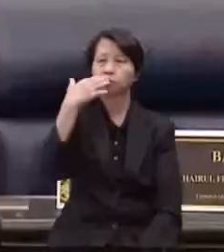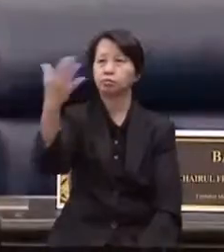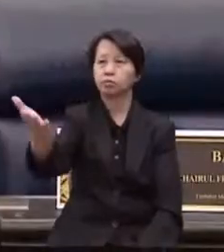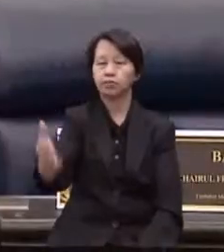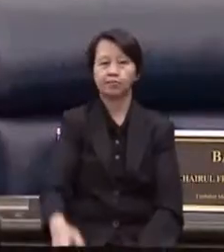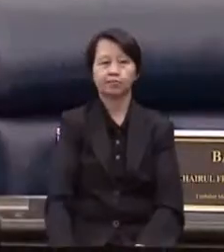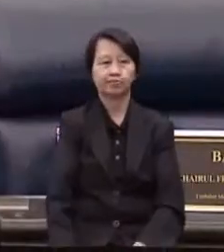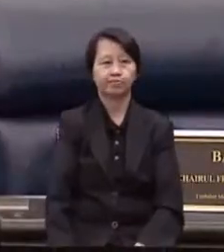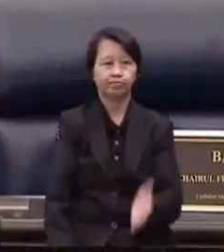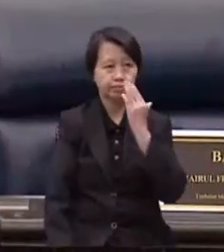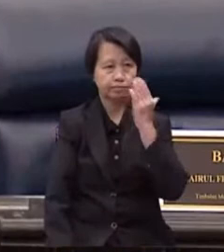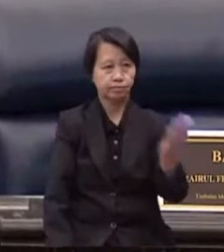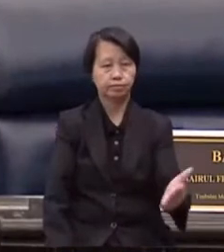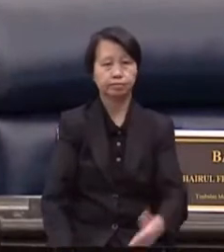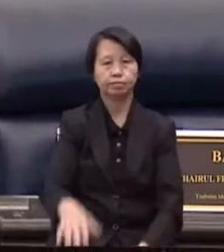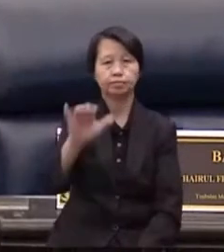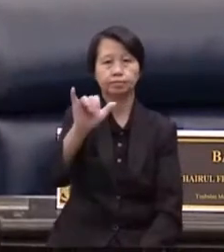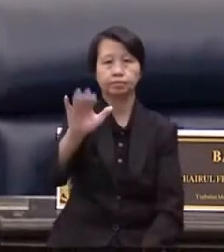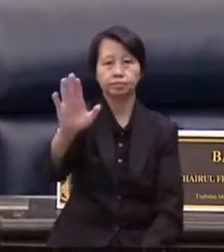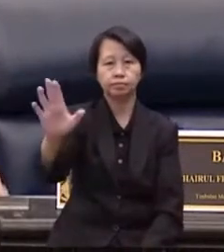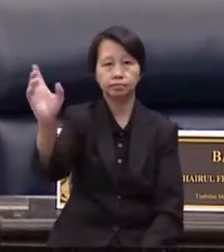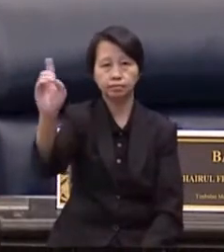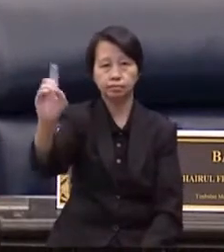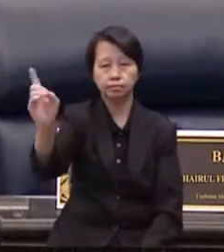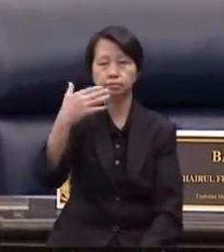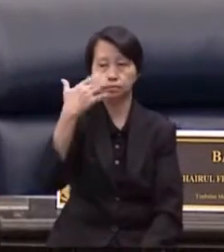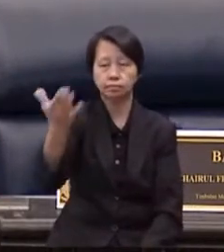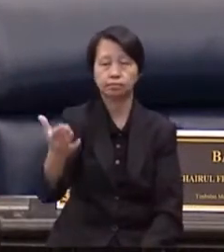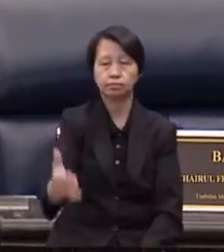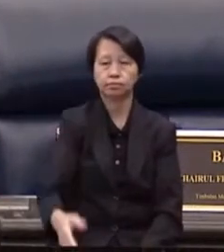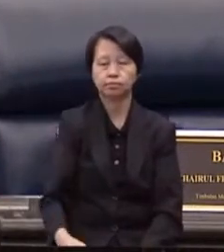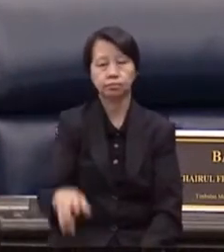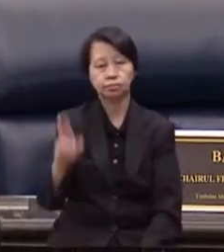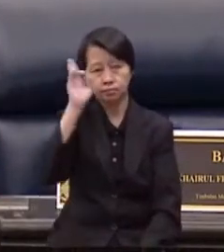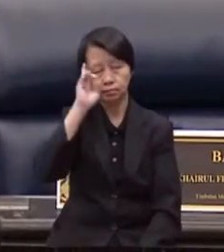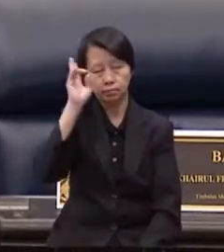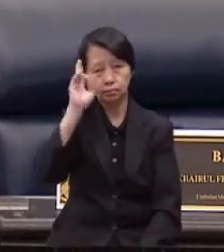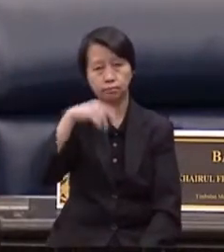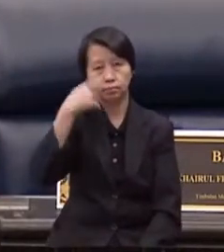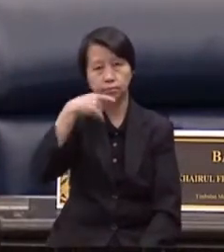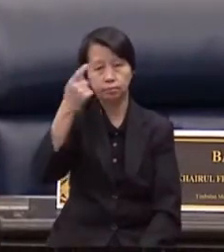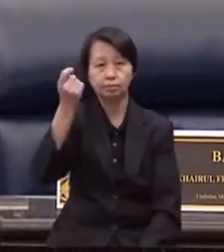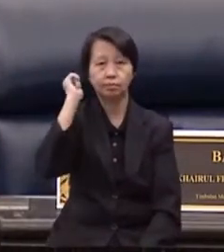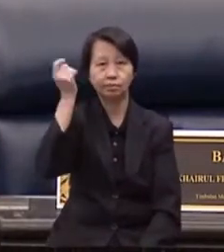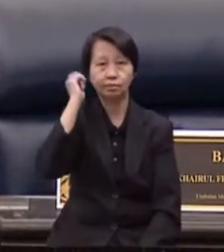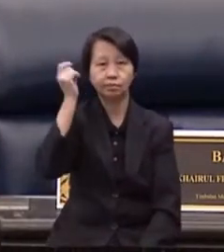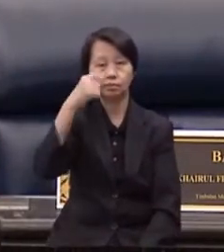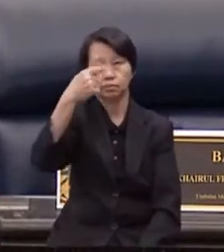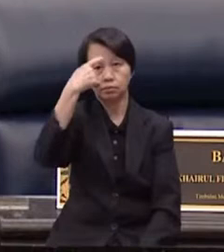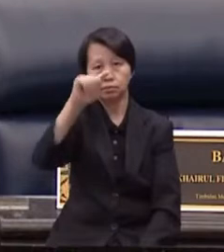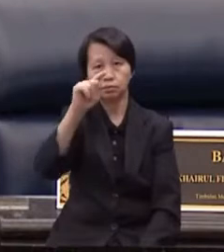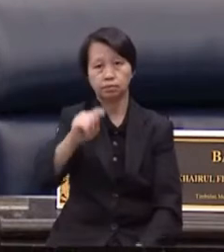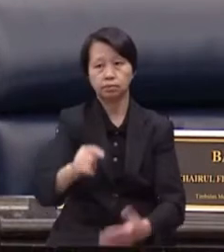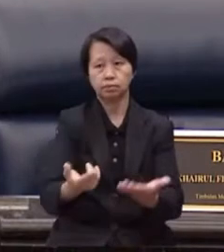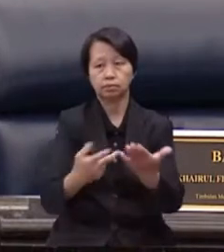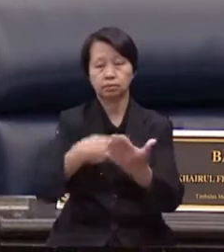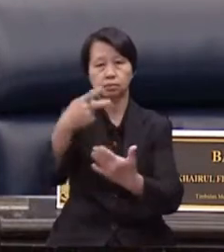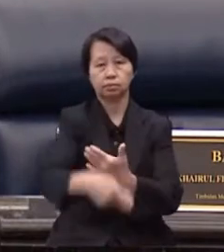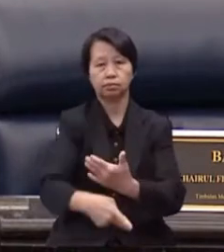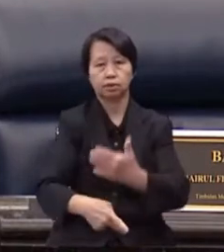Terima kasih yang terhormat dan masyarakat Seperti yang saya sebut tadi untuk lampu